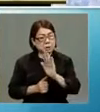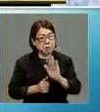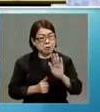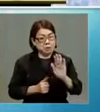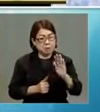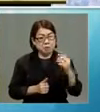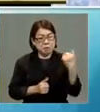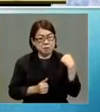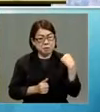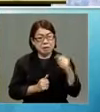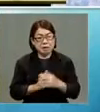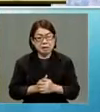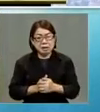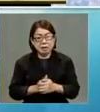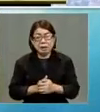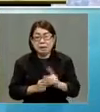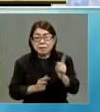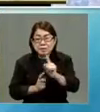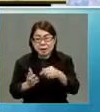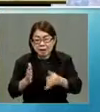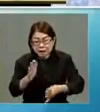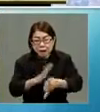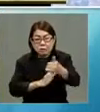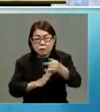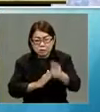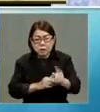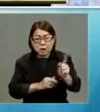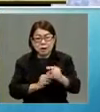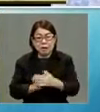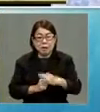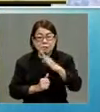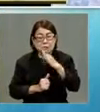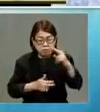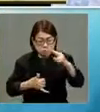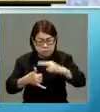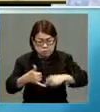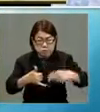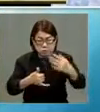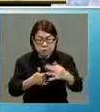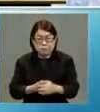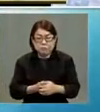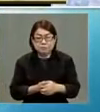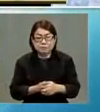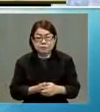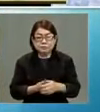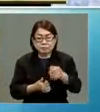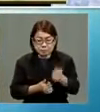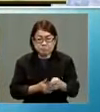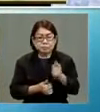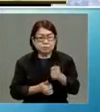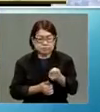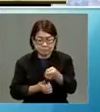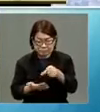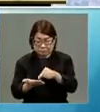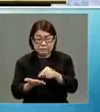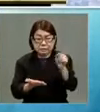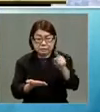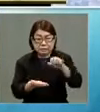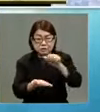อินให้เยอะที่สุดเท่าที่จะทำได้นะครับคนไหนที่ไม่ให้เช็คอินบางประกอบการก็บอกว่าต้องไปเช็คอินก่อนนะครับก็จะเห็น